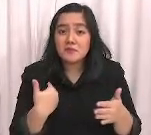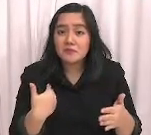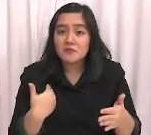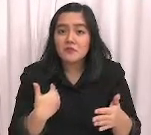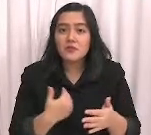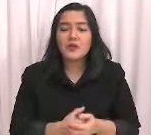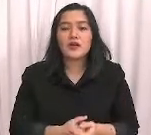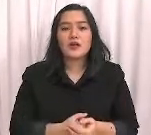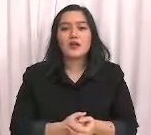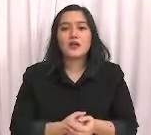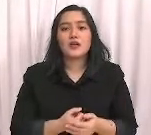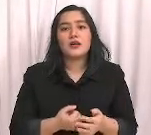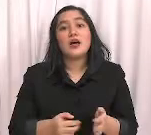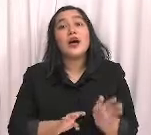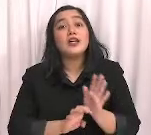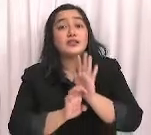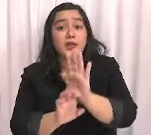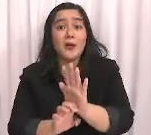dito na hindi lumalago,